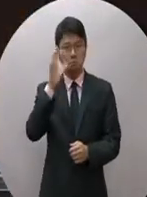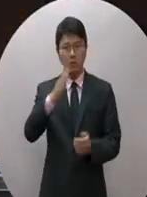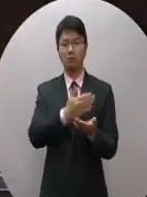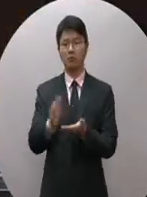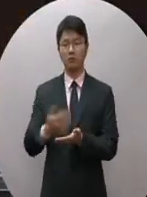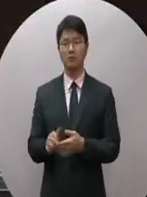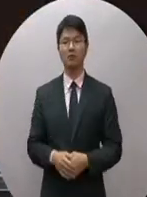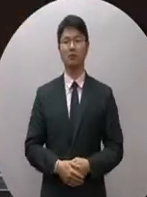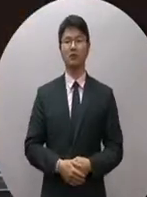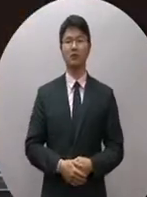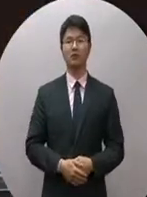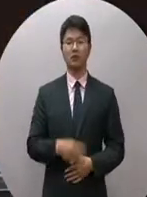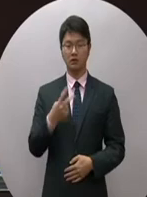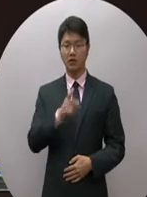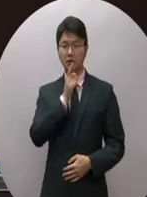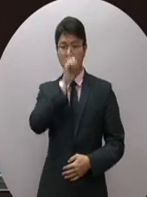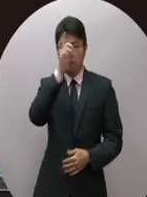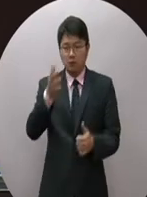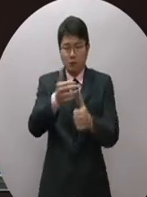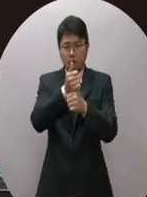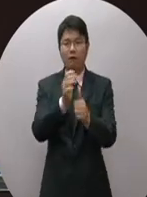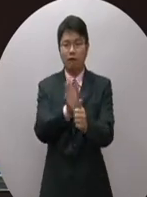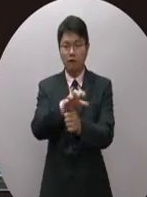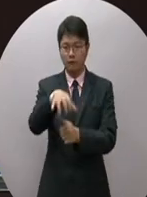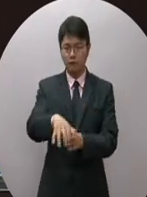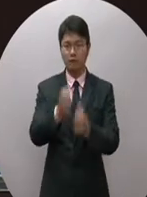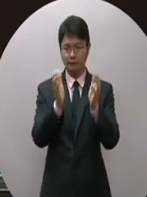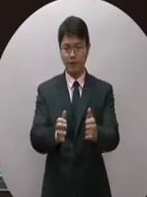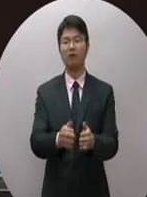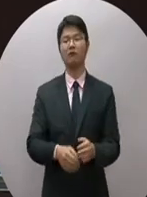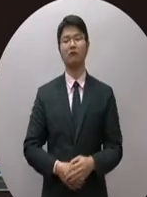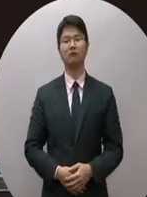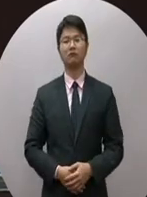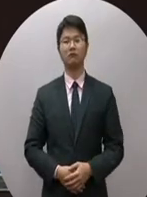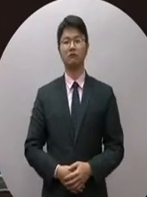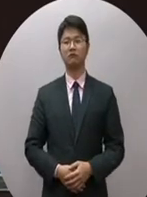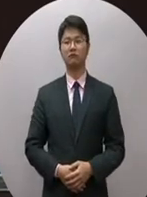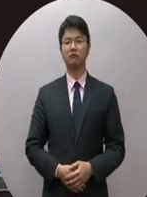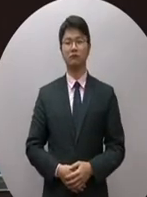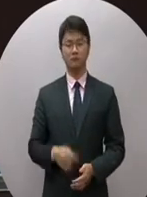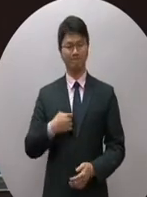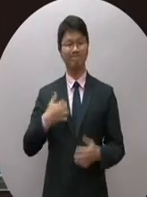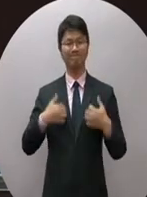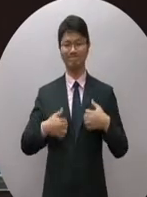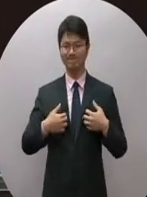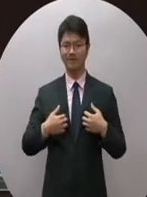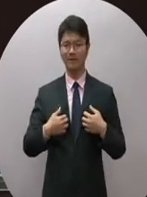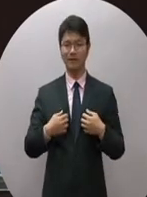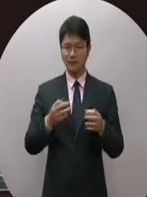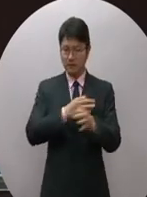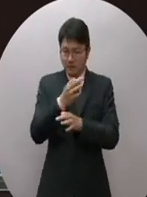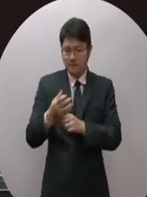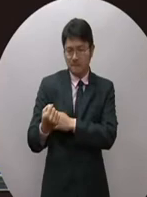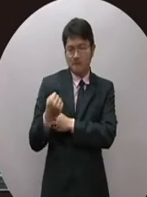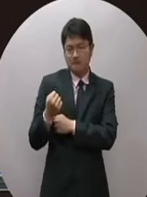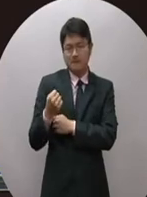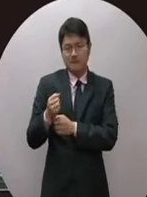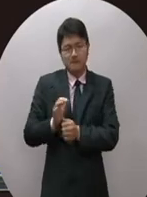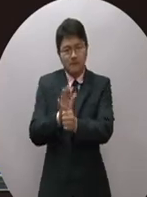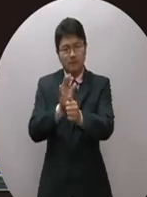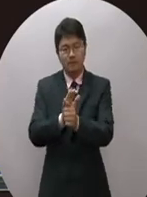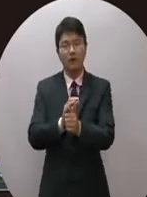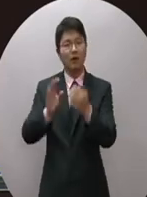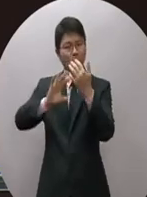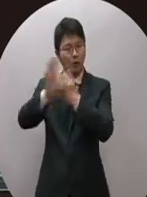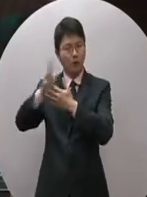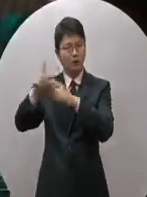化单一窗口的服务。我们非常高兴拼经济的努力，许多国内外大